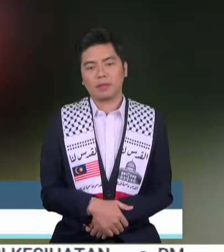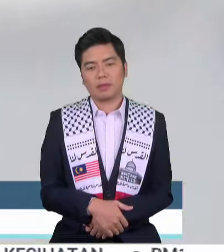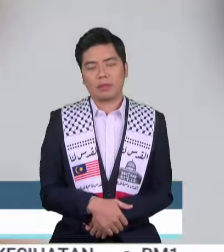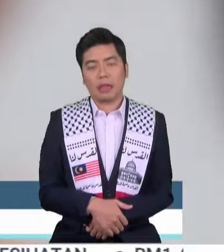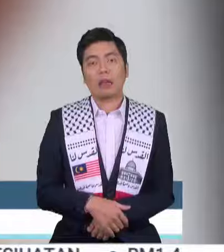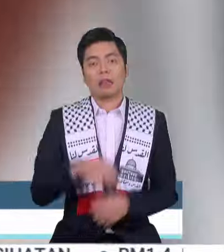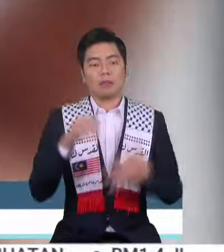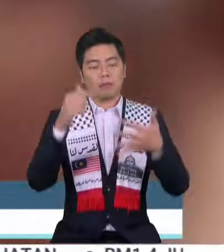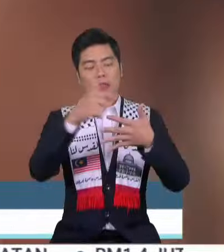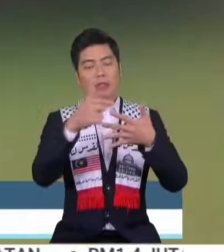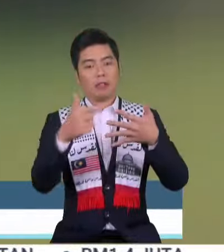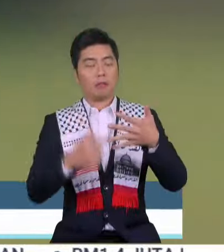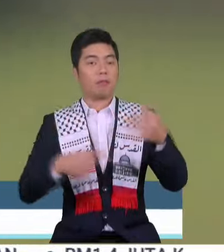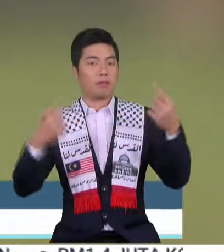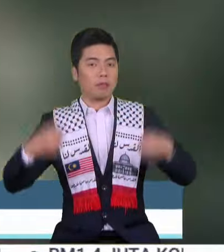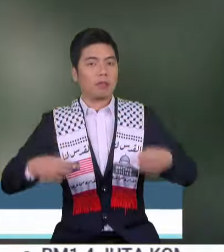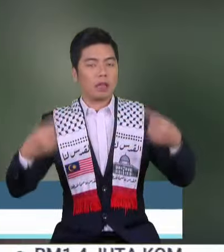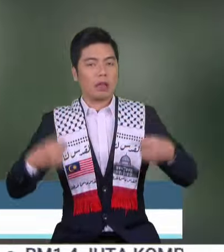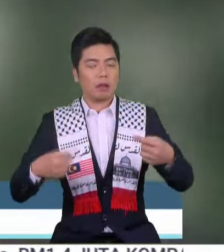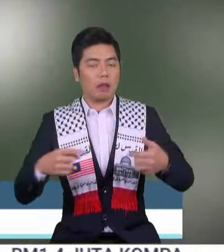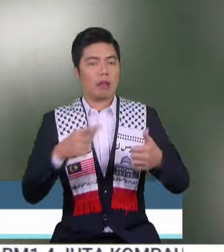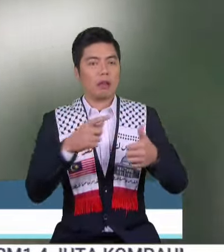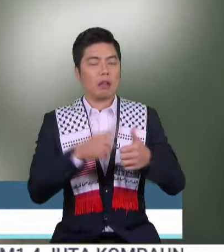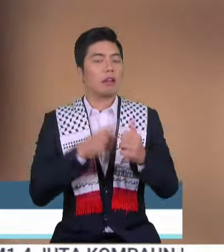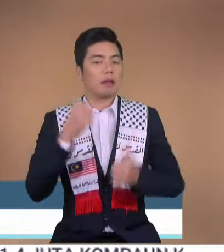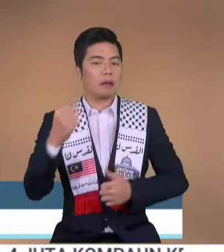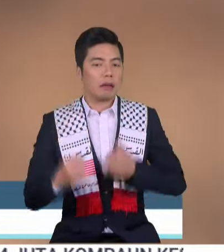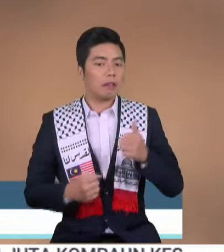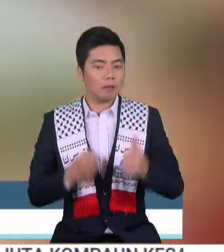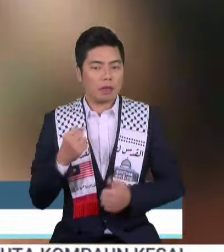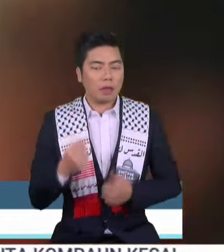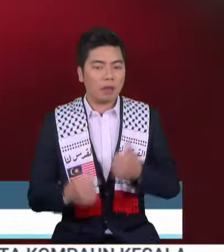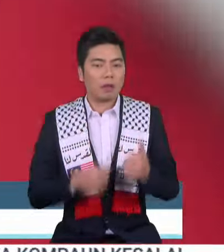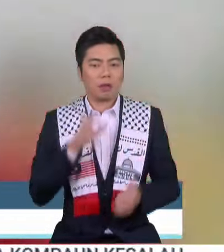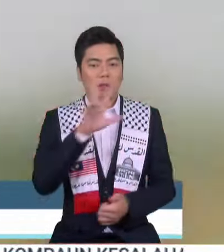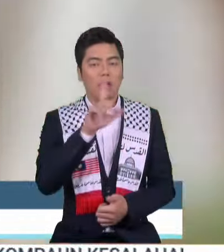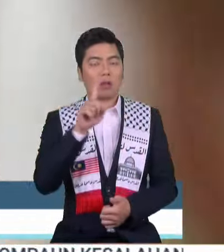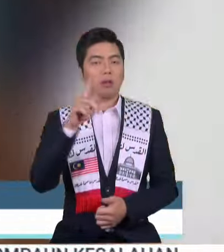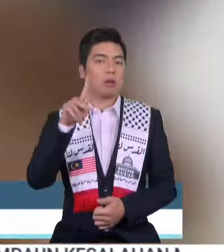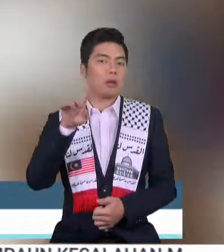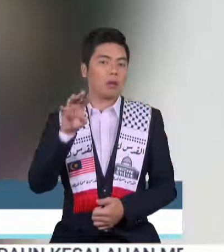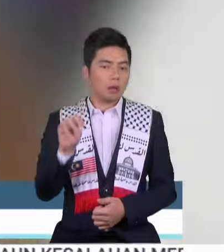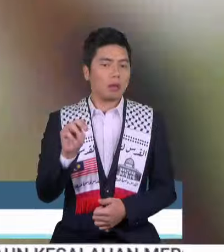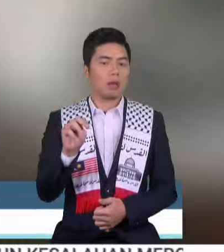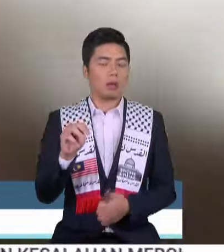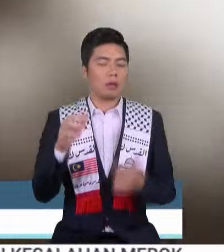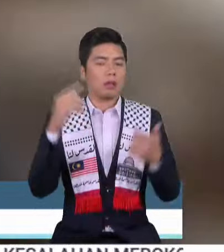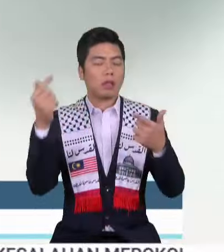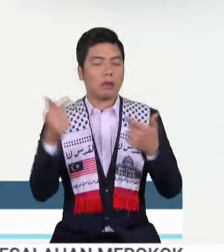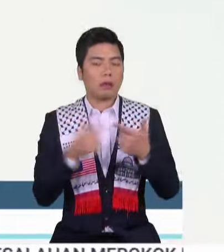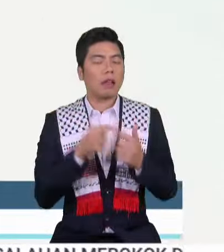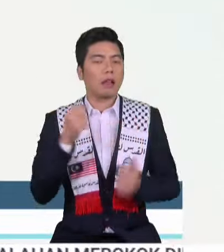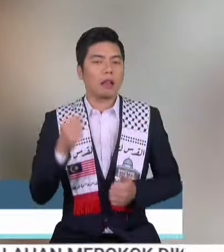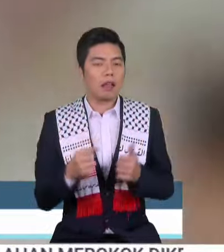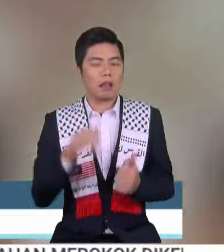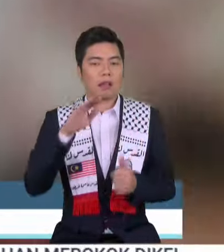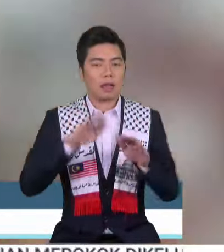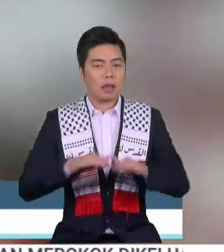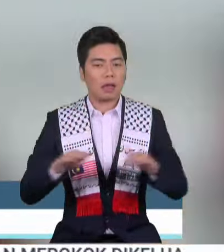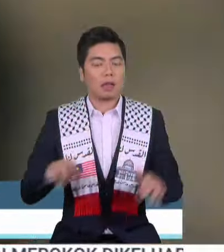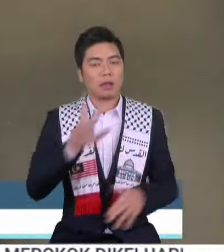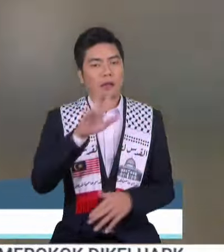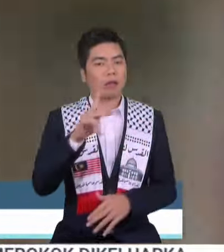5 kategori dipertandingkan termasuk larian berhalangan sehingga 31 km dan juga larian kanak-kanak